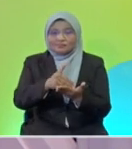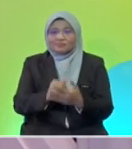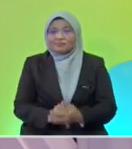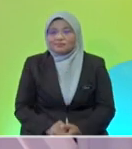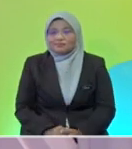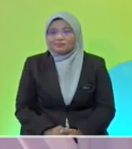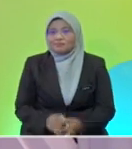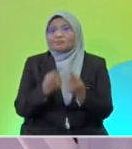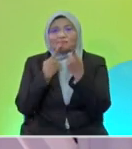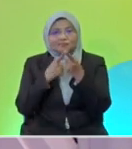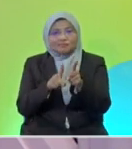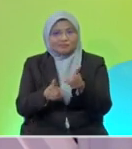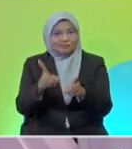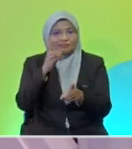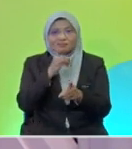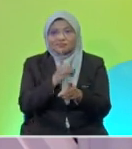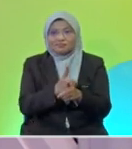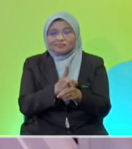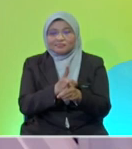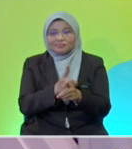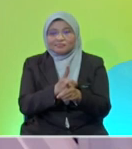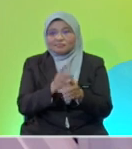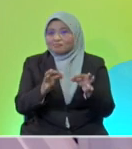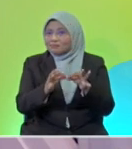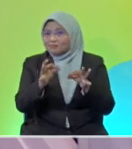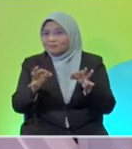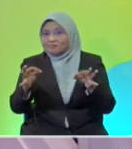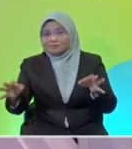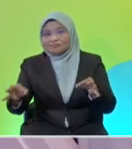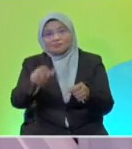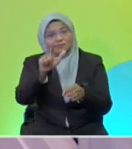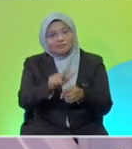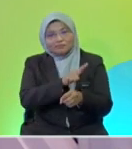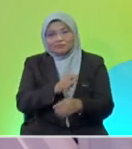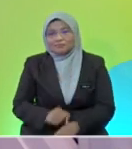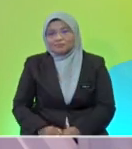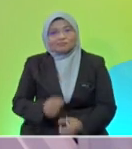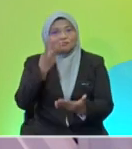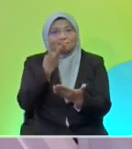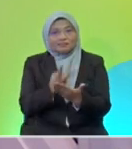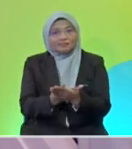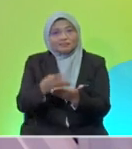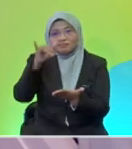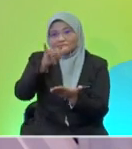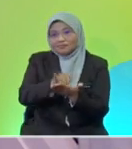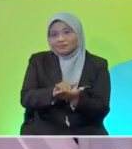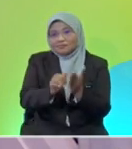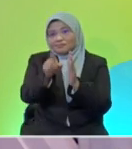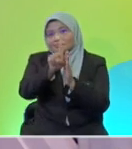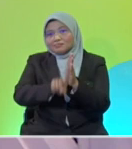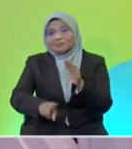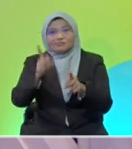jawaban yang tepat uang Itu disimpan di